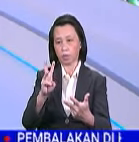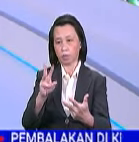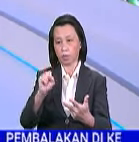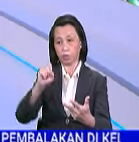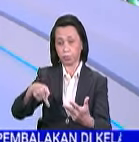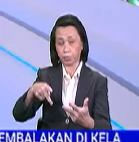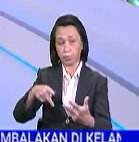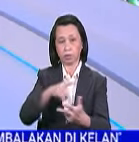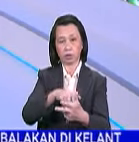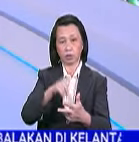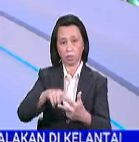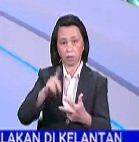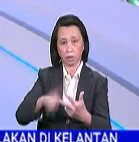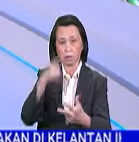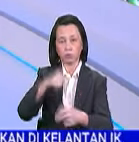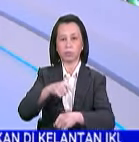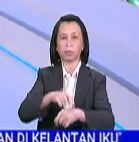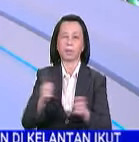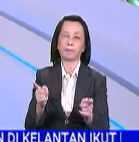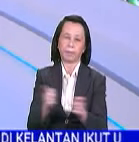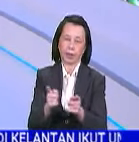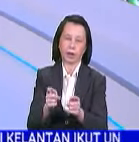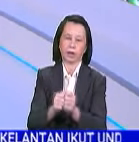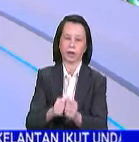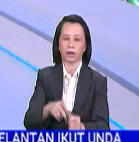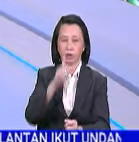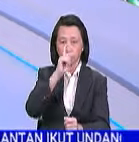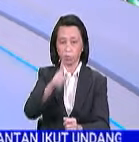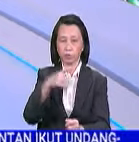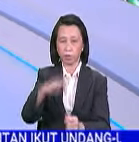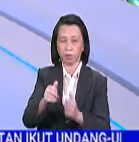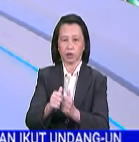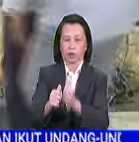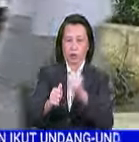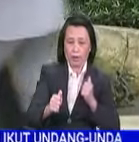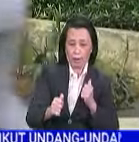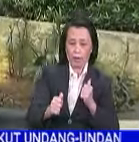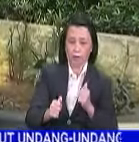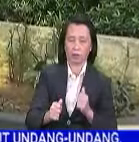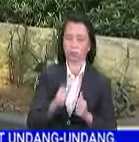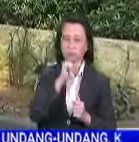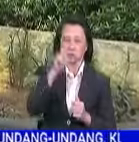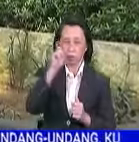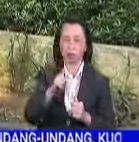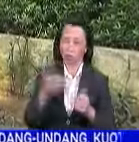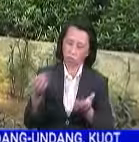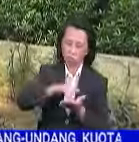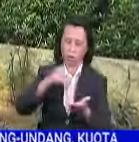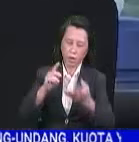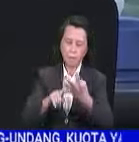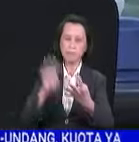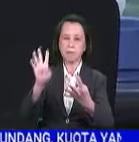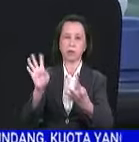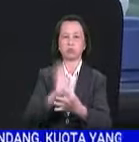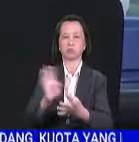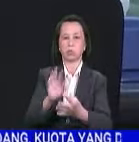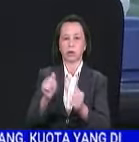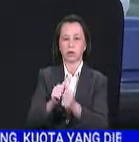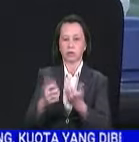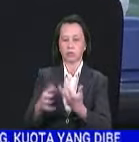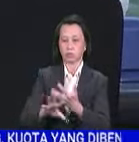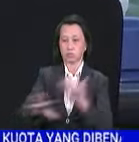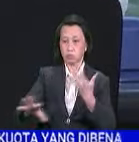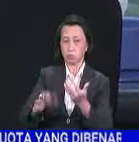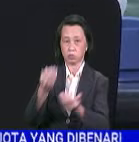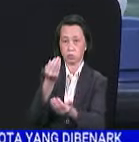KWSP sebelum ini adalah langkah jangka pendek yang sepatutnya dielakkan dan tidak wajar diulangi. Bagi menangani kekangan